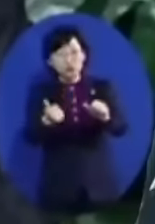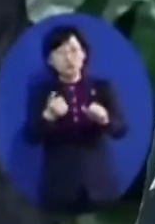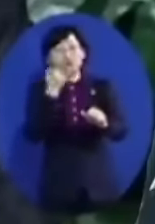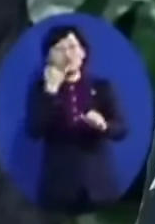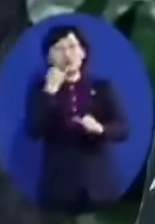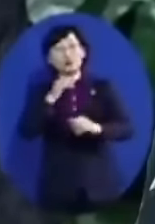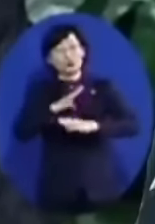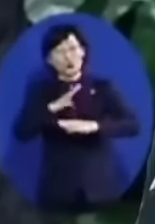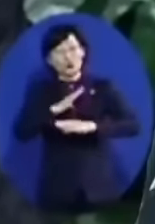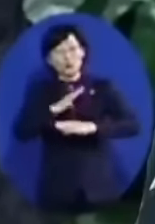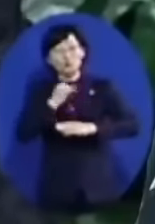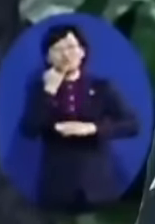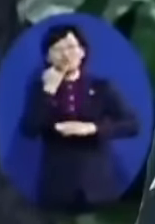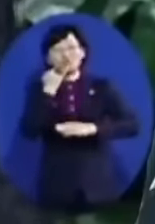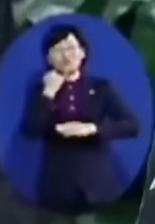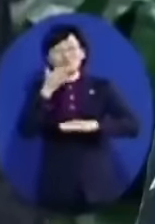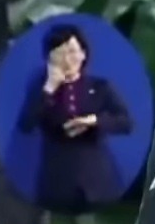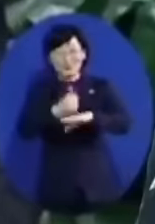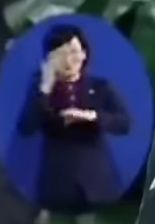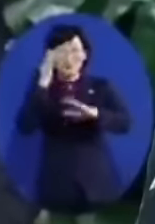그러나 천당 가는 겁니다.